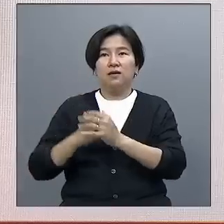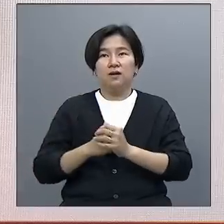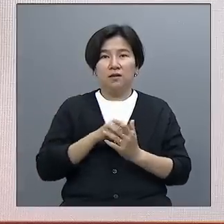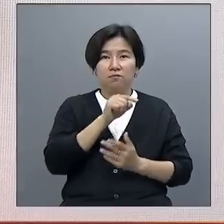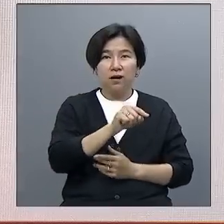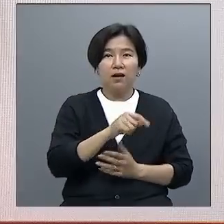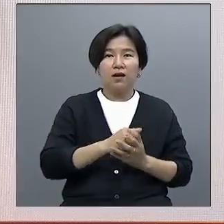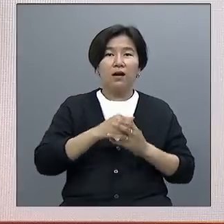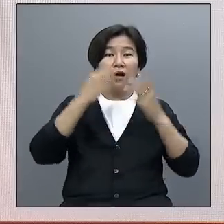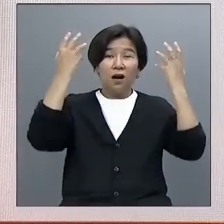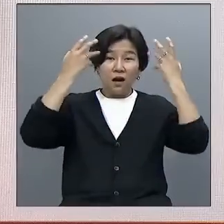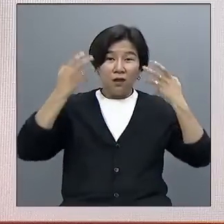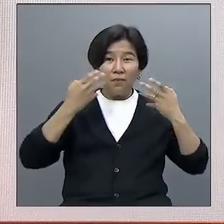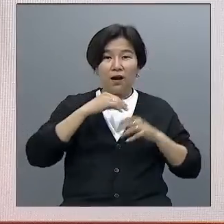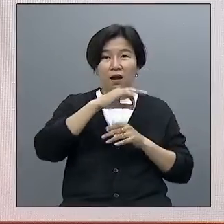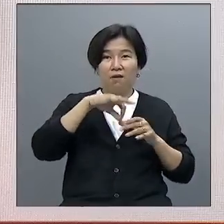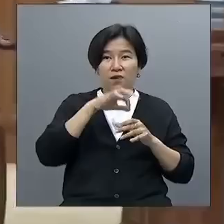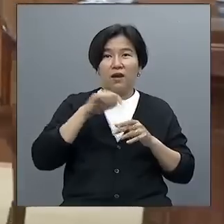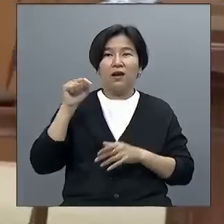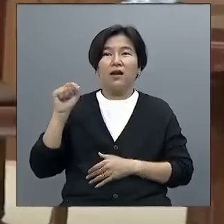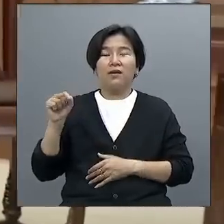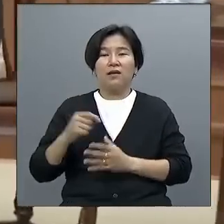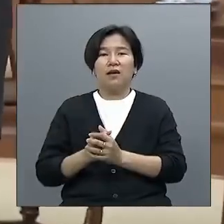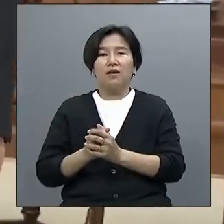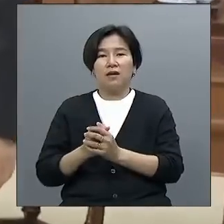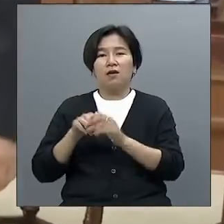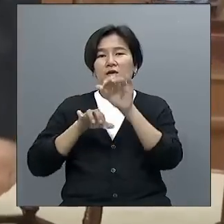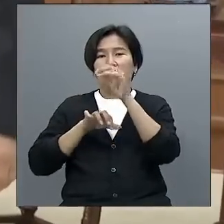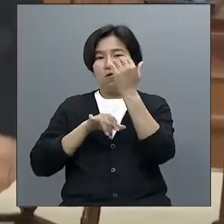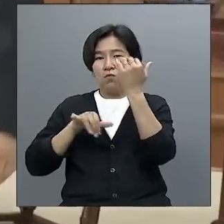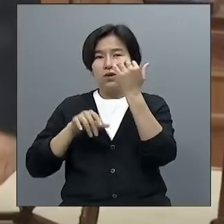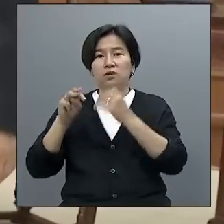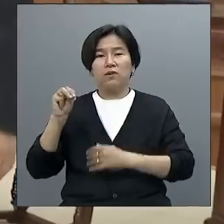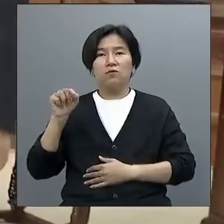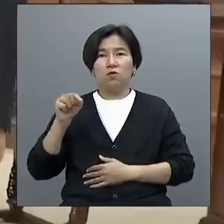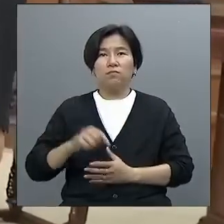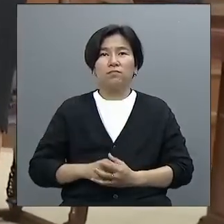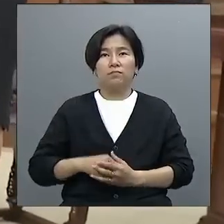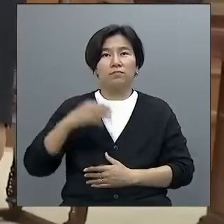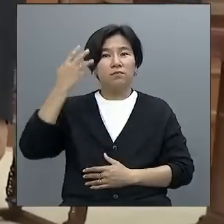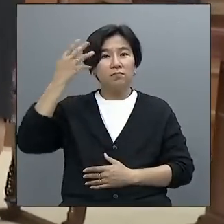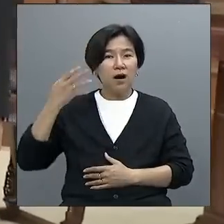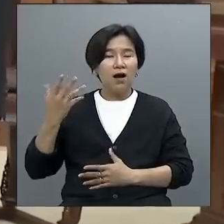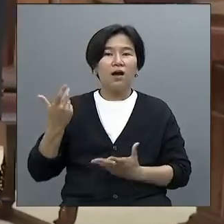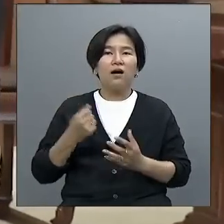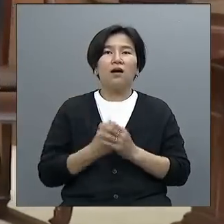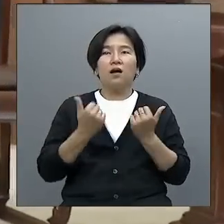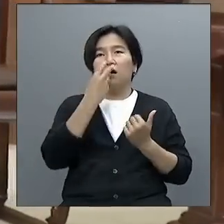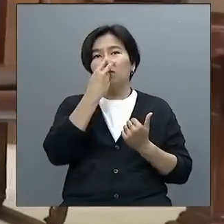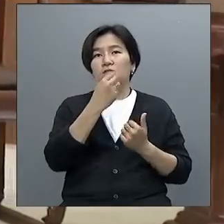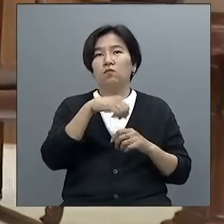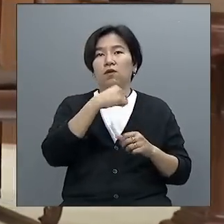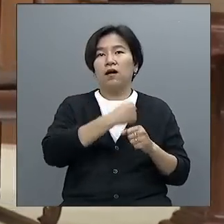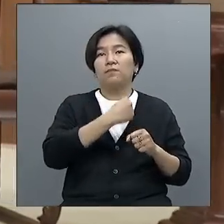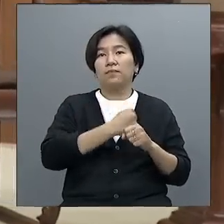Starbucksแล้วก็ Bill Gateอีกด้วยค่ะแม้ว่าจะไม่ได้นั่งทำงานในบริษัทMicrosoftแล้ว